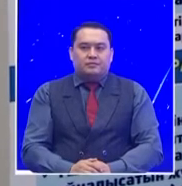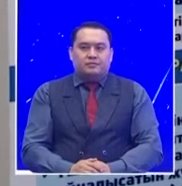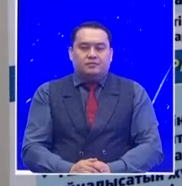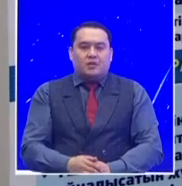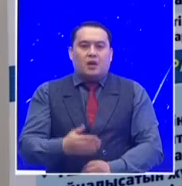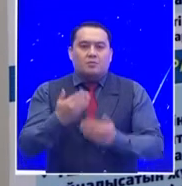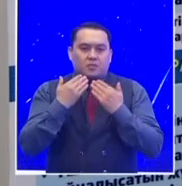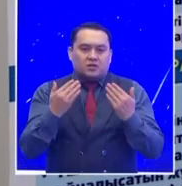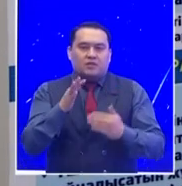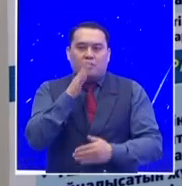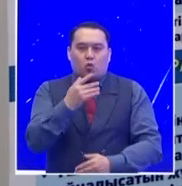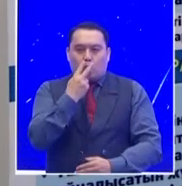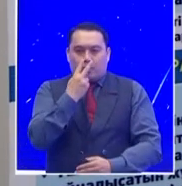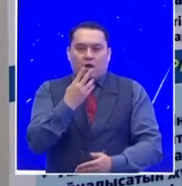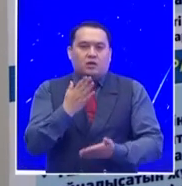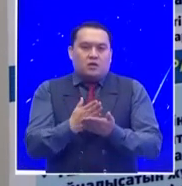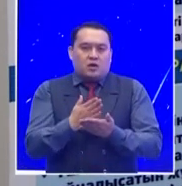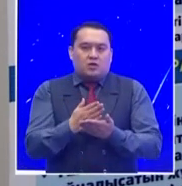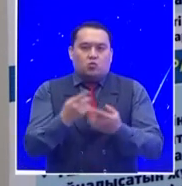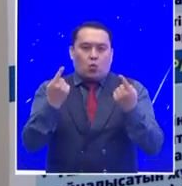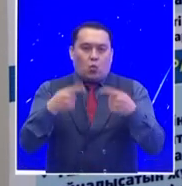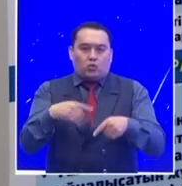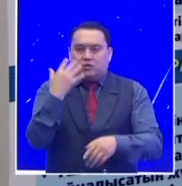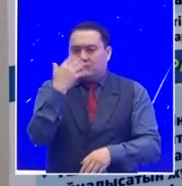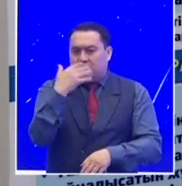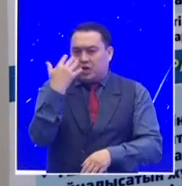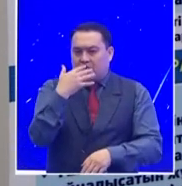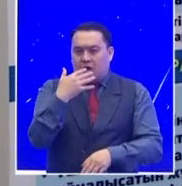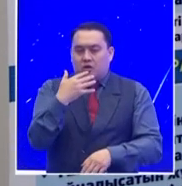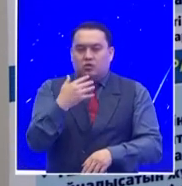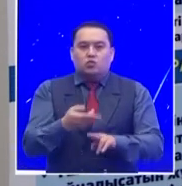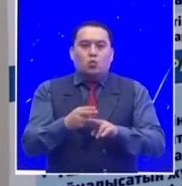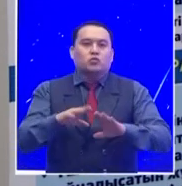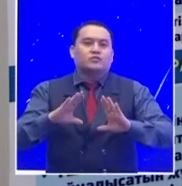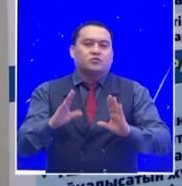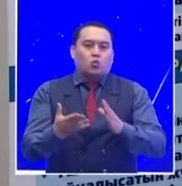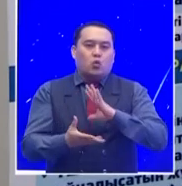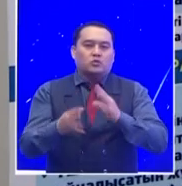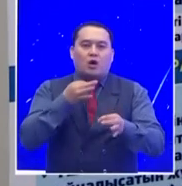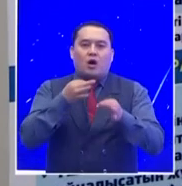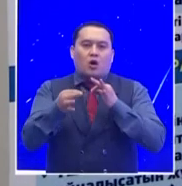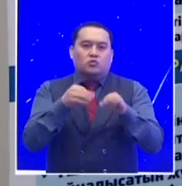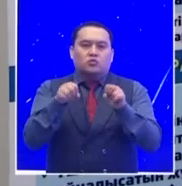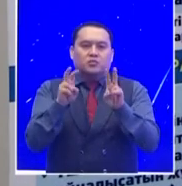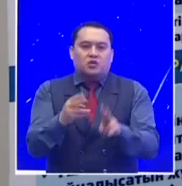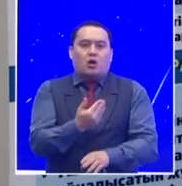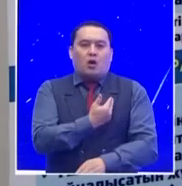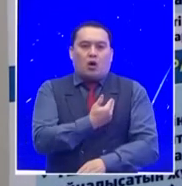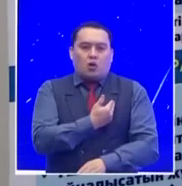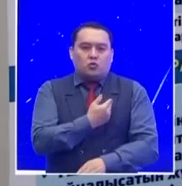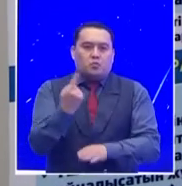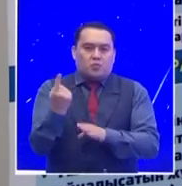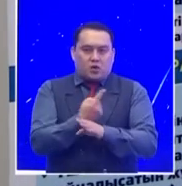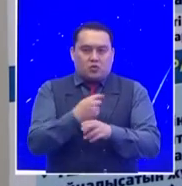В последнее время у меня наблюдается незначительное ухудшение зрения. Чтобы не усугубить ситуацию, хочу проконсультироваться со специалистами. Хоть и